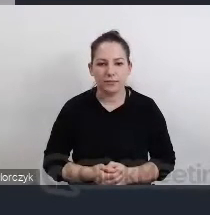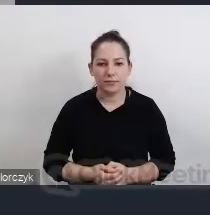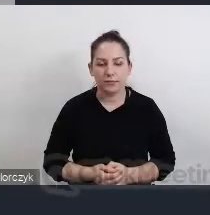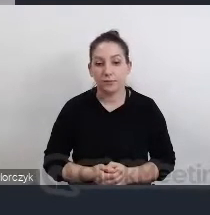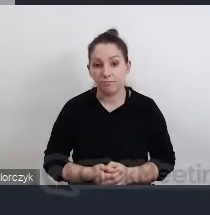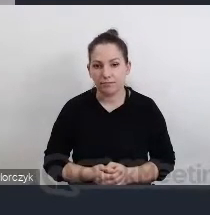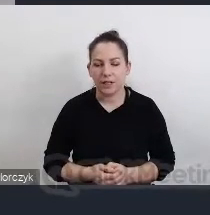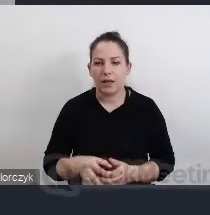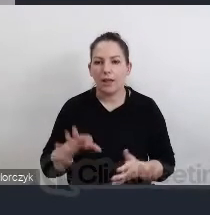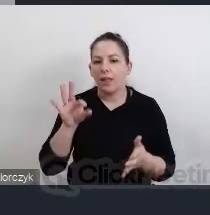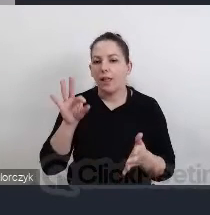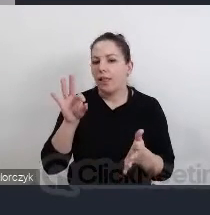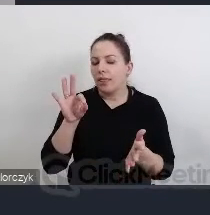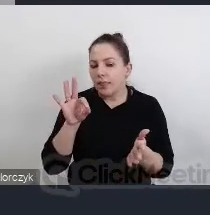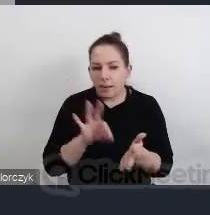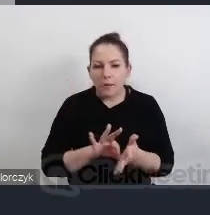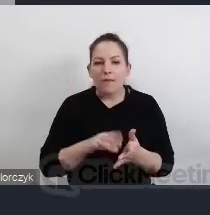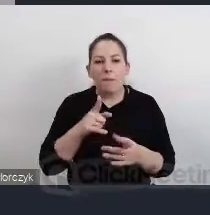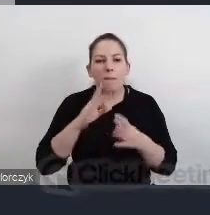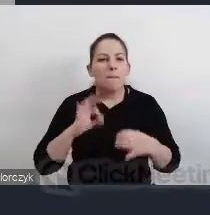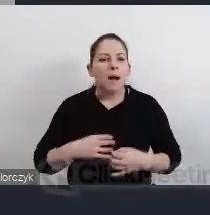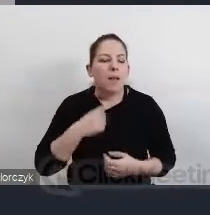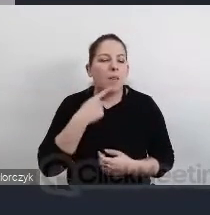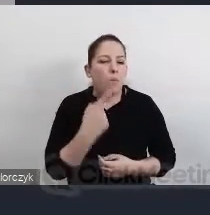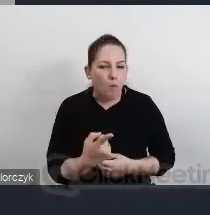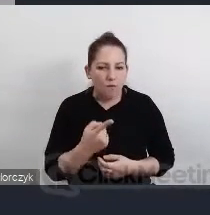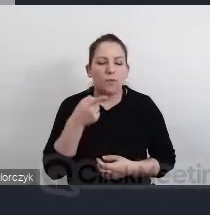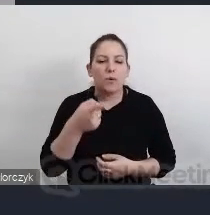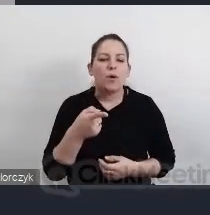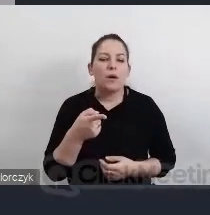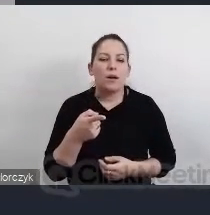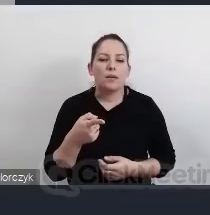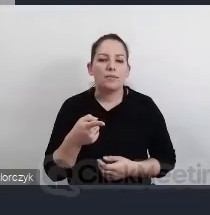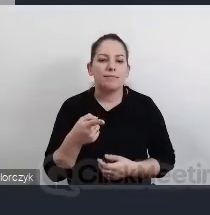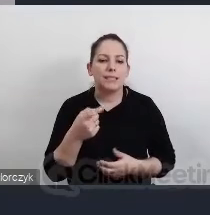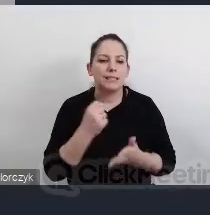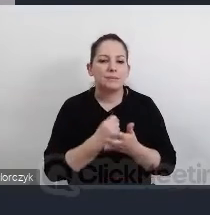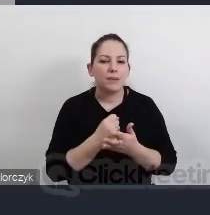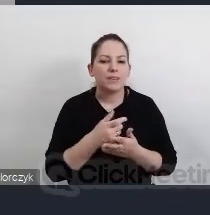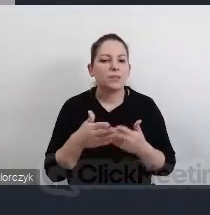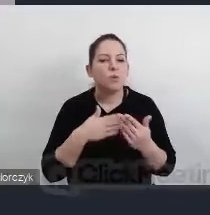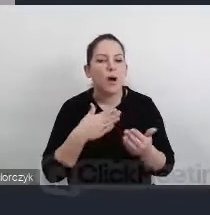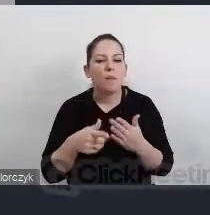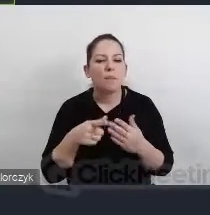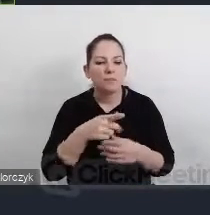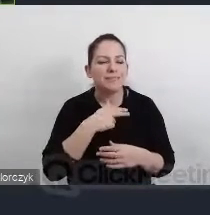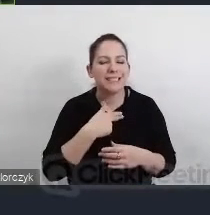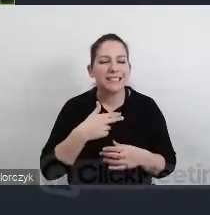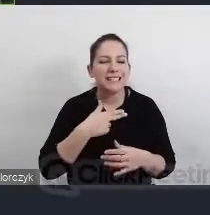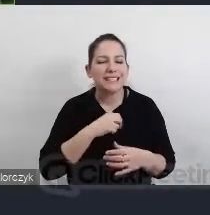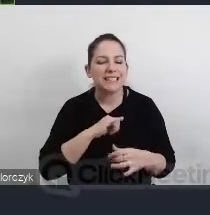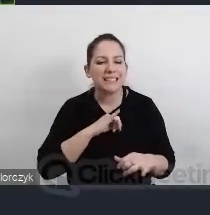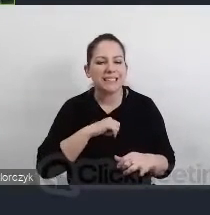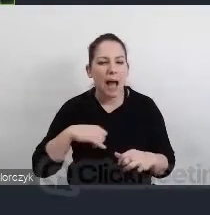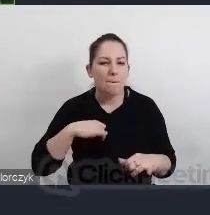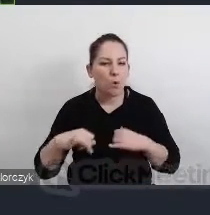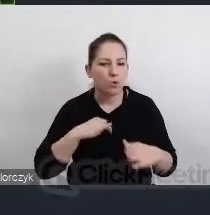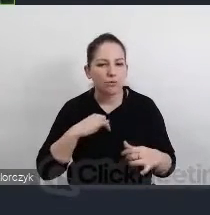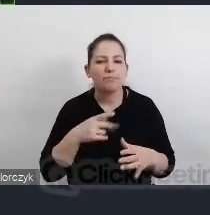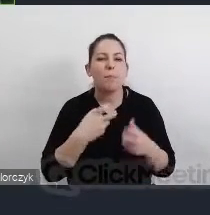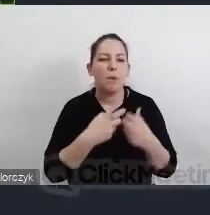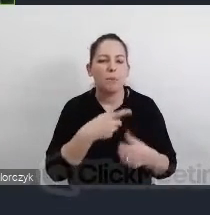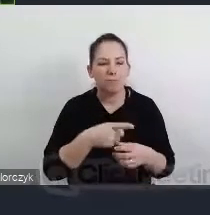Na pewno, tak jak tu pan podkreślił, ta kwestia takiej słabej strony naszych samorządów, to jest kwestia problemów związanych